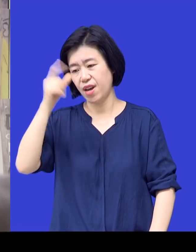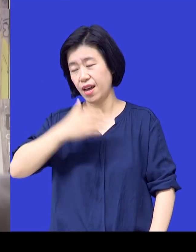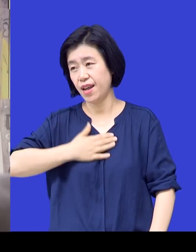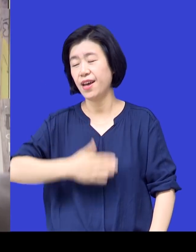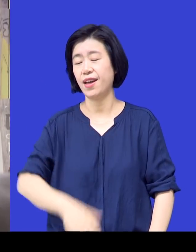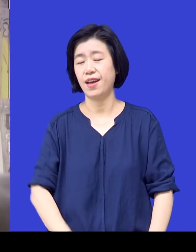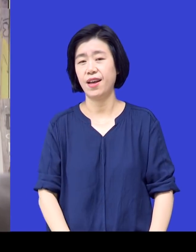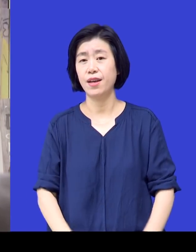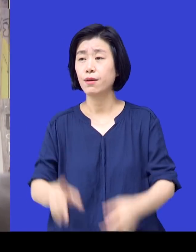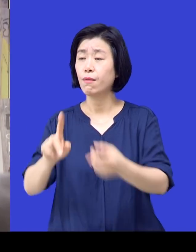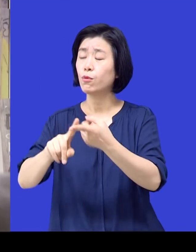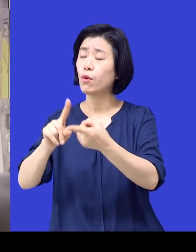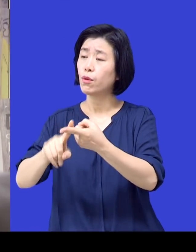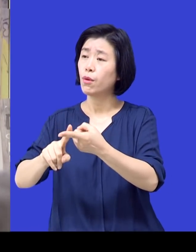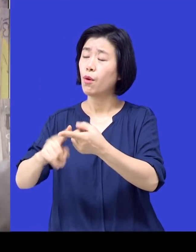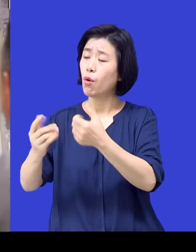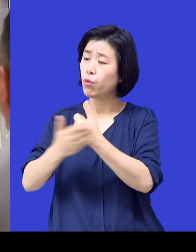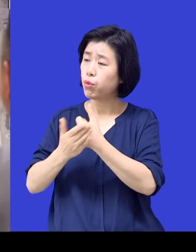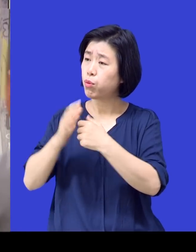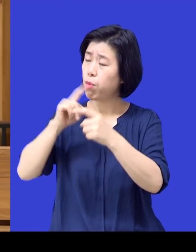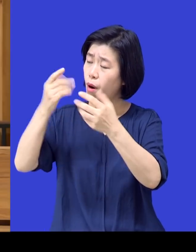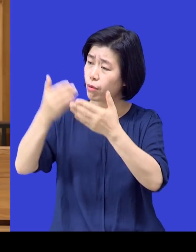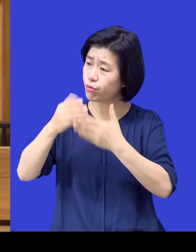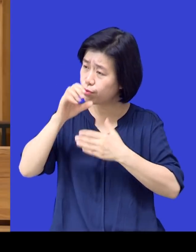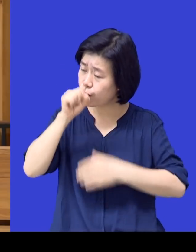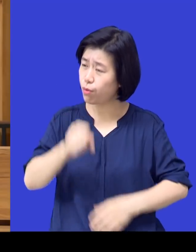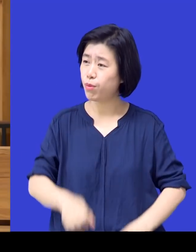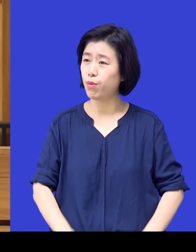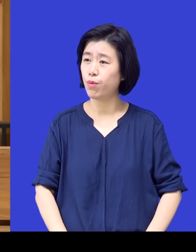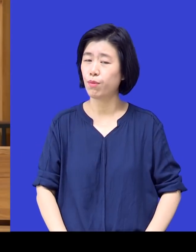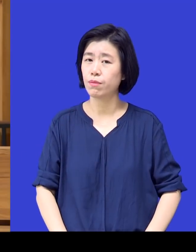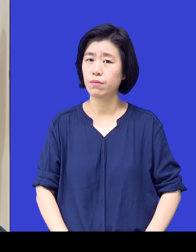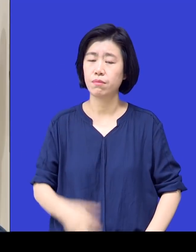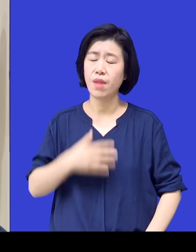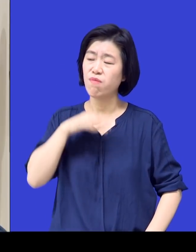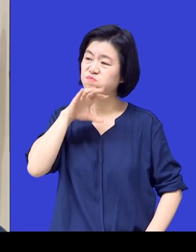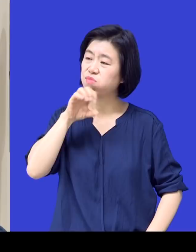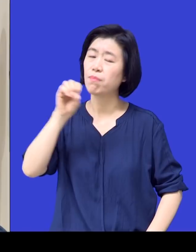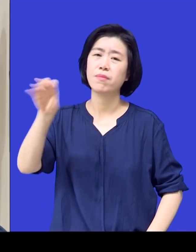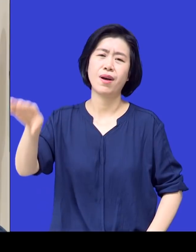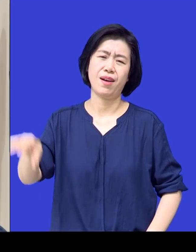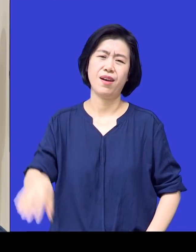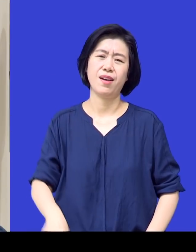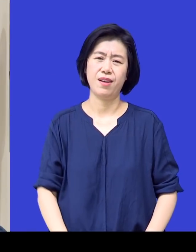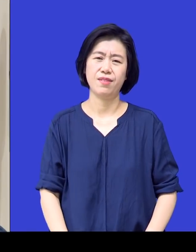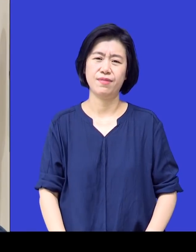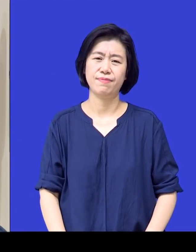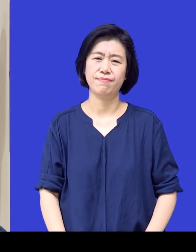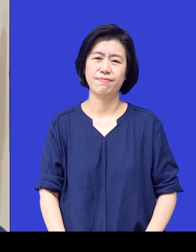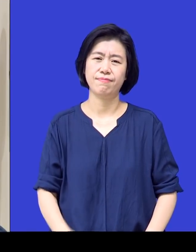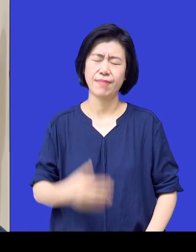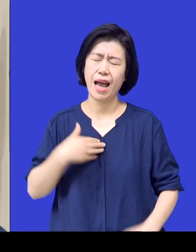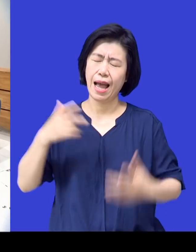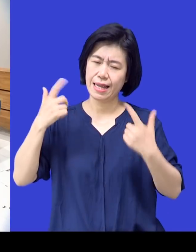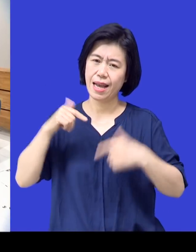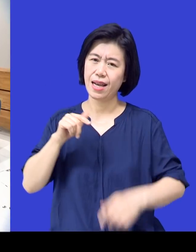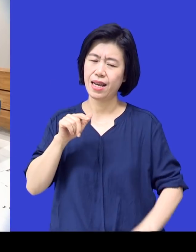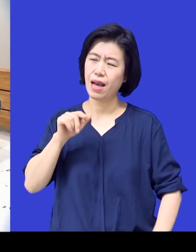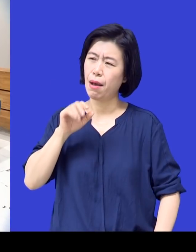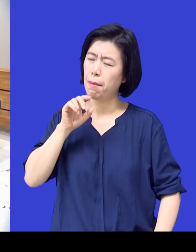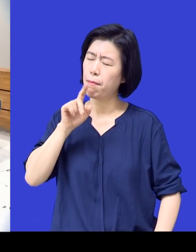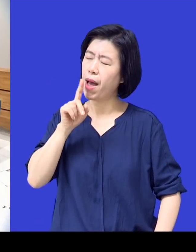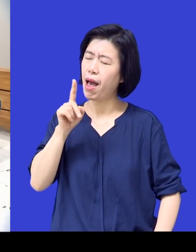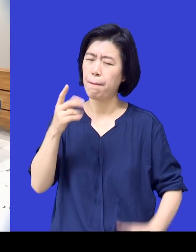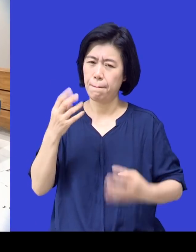해줘야지. 예예. 왜 자꾸 하라 그러고 예. 하지 말라 그러냐. 맞아요. 예. 이게 저의 싸움이었어요. 계속.